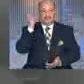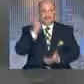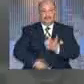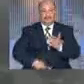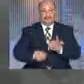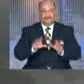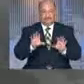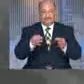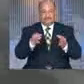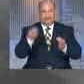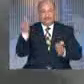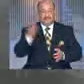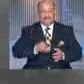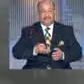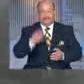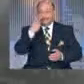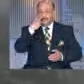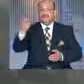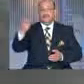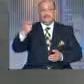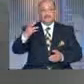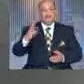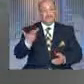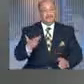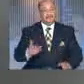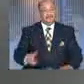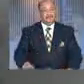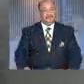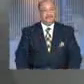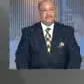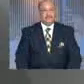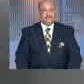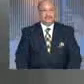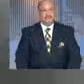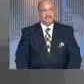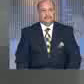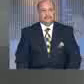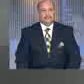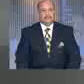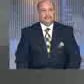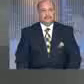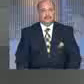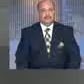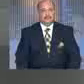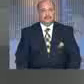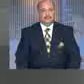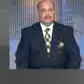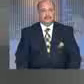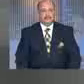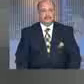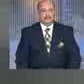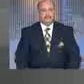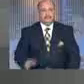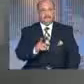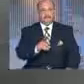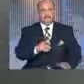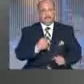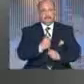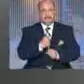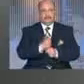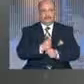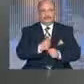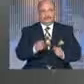تجهز على أحد أهم مصادر العملة الصعبة. احنا اليوم قعدنا في الوسط ما عرفناش شنو نعملوا، نطبقوا القانون ونقصوا الاداه هذية